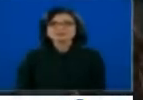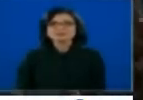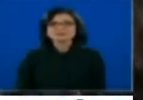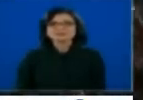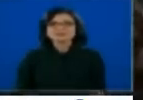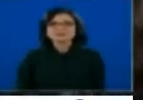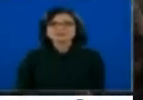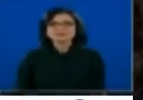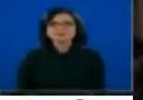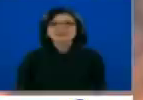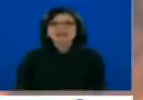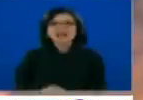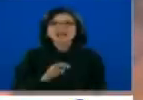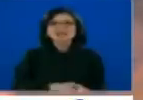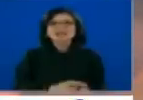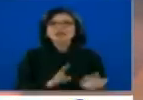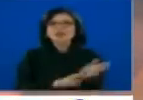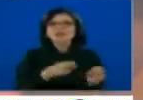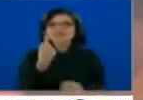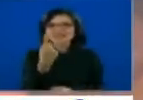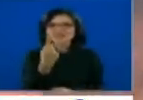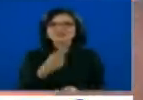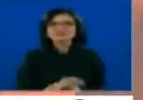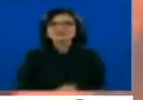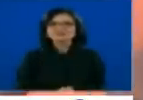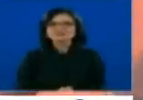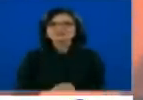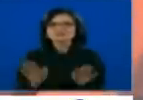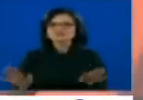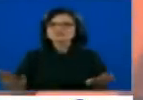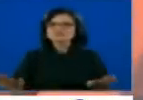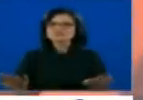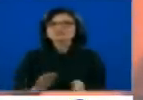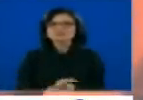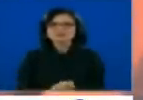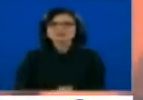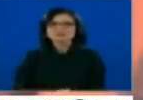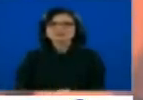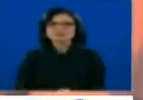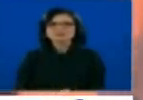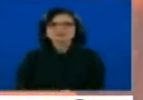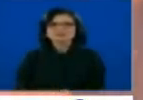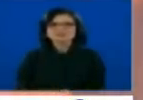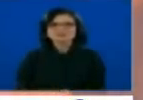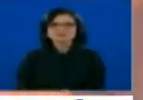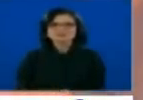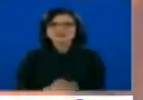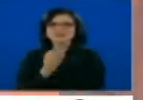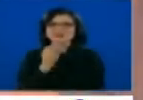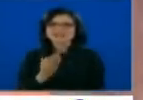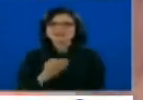berikan kesempatan kepada pasangan calon nomor sat mohon tenang mohon tenang terima